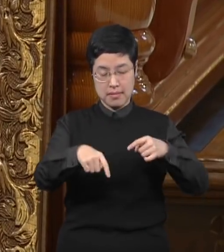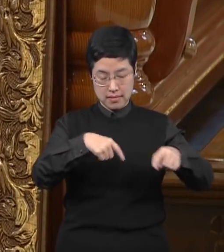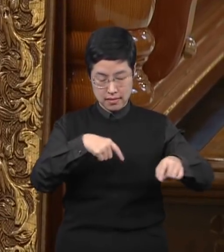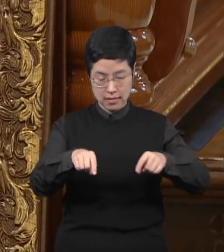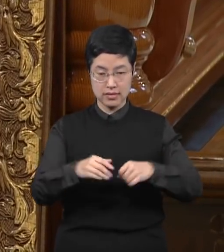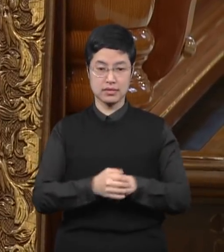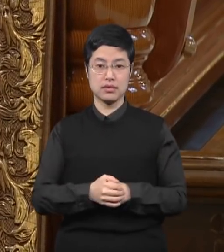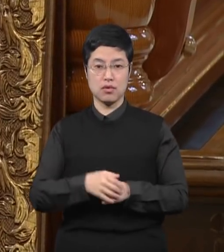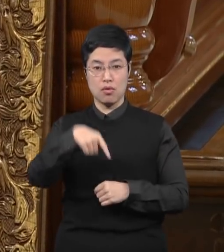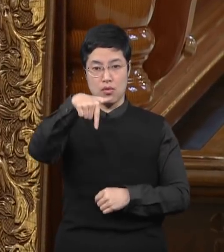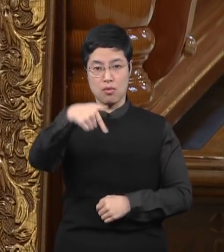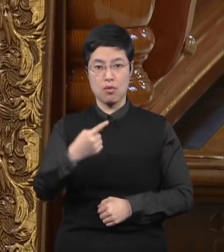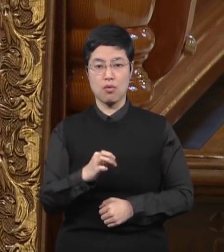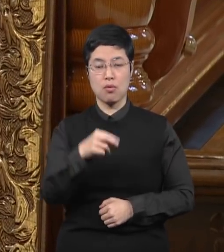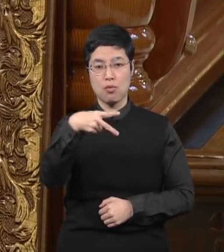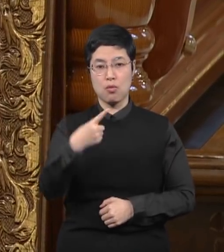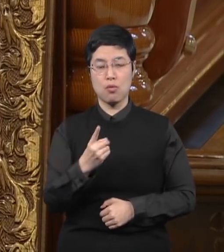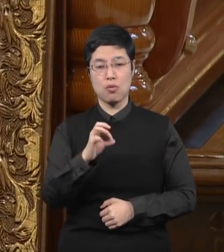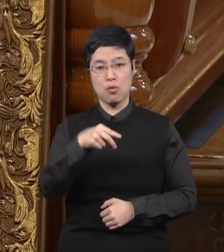복음화율